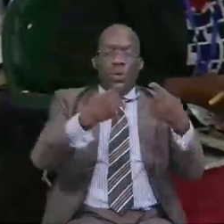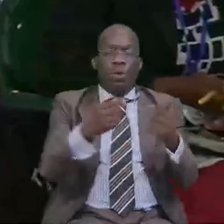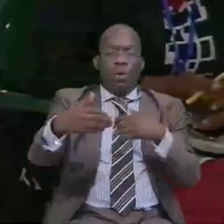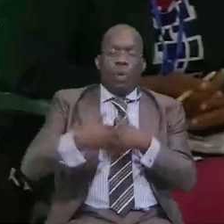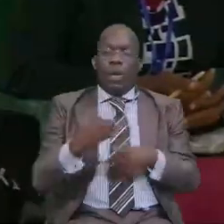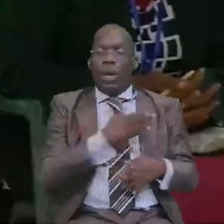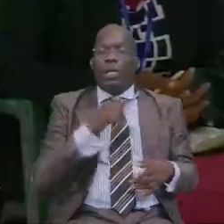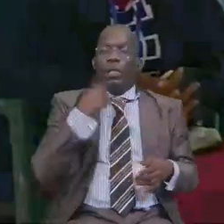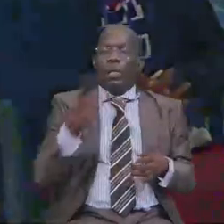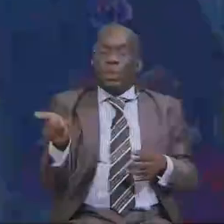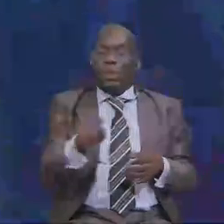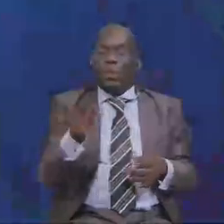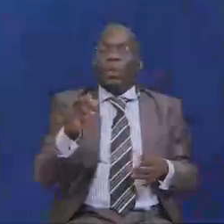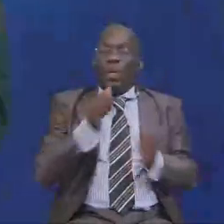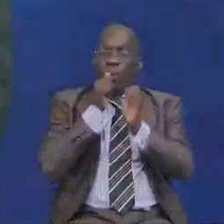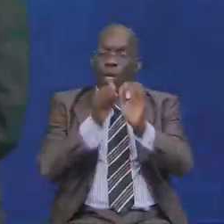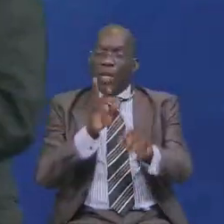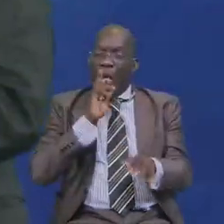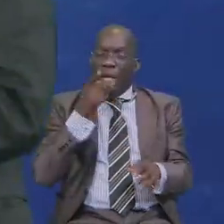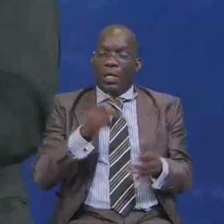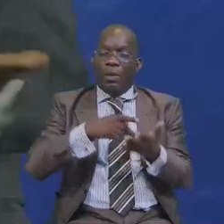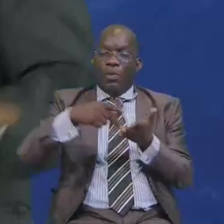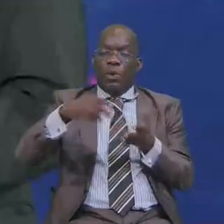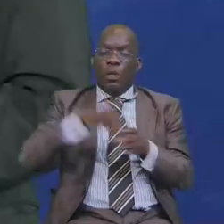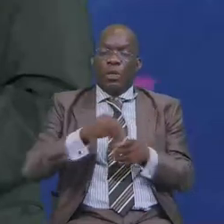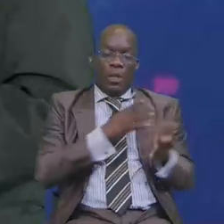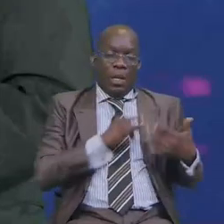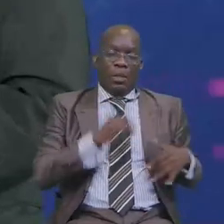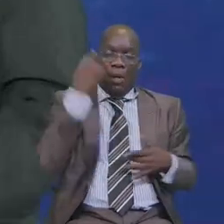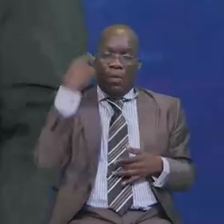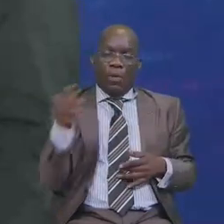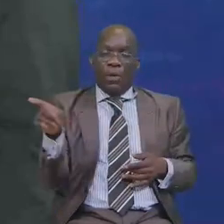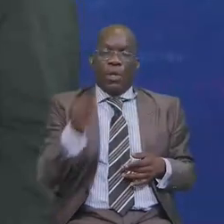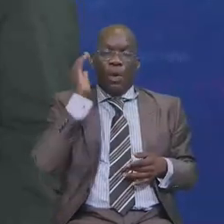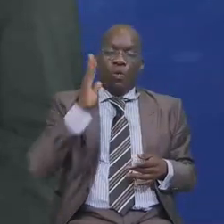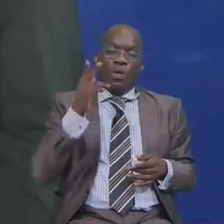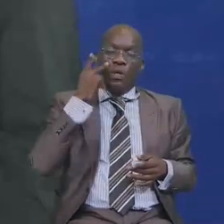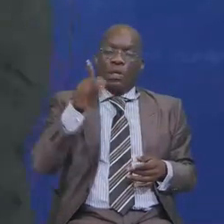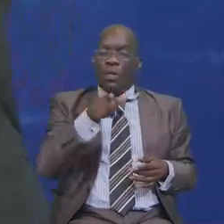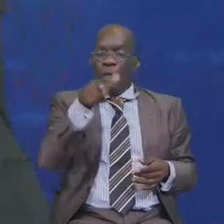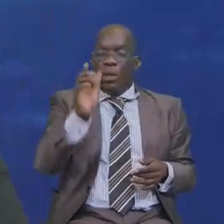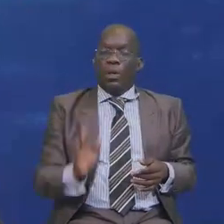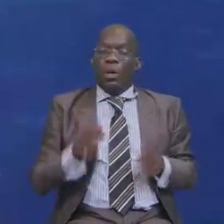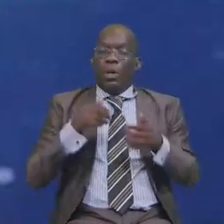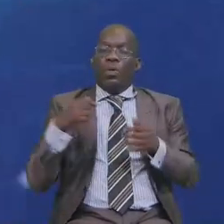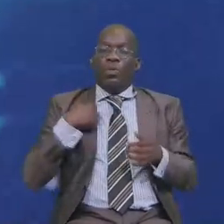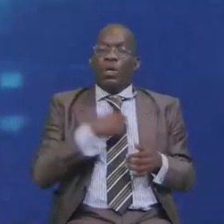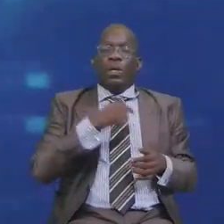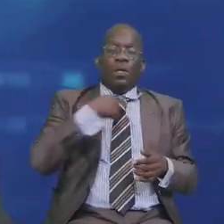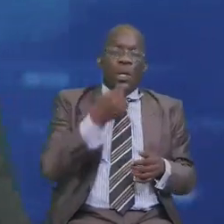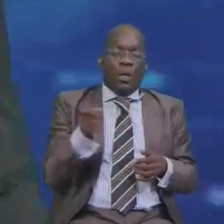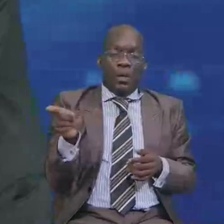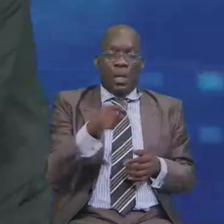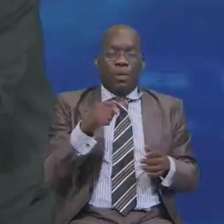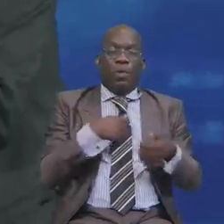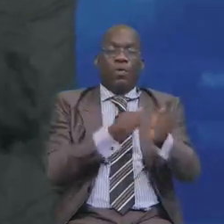ont le cœur pur, car ils verront Dieu. Nous devons leur dire, recherchez la paix avec tous et la